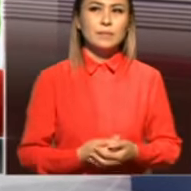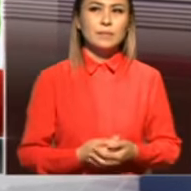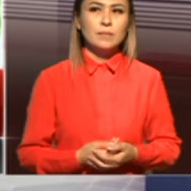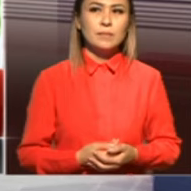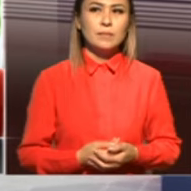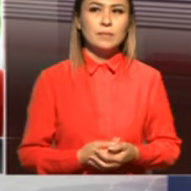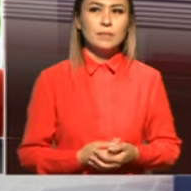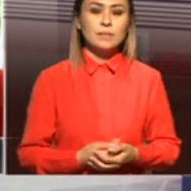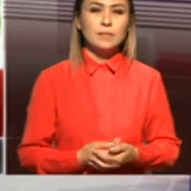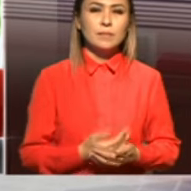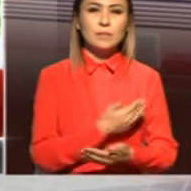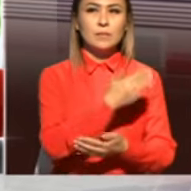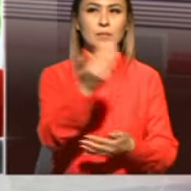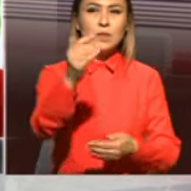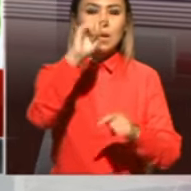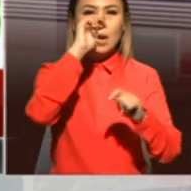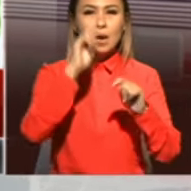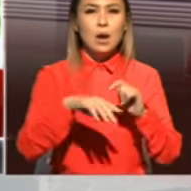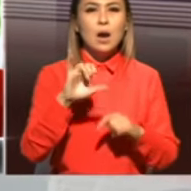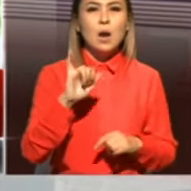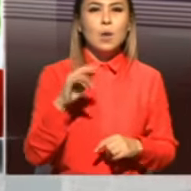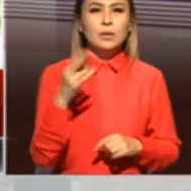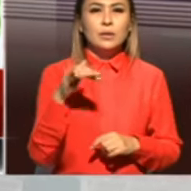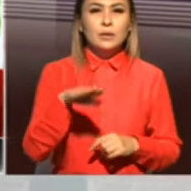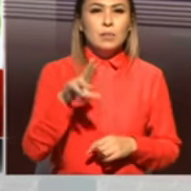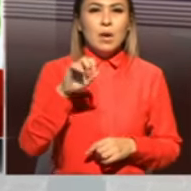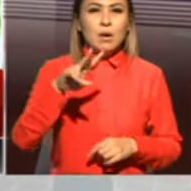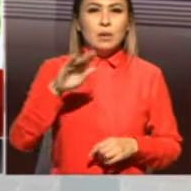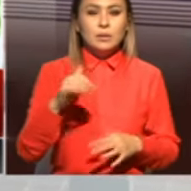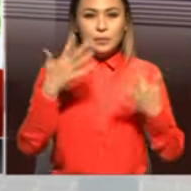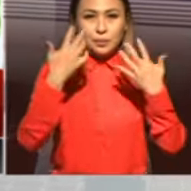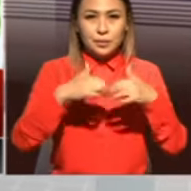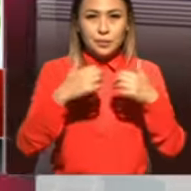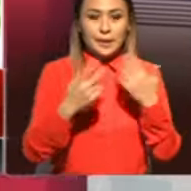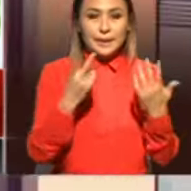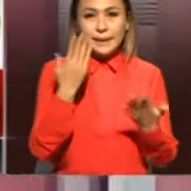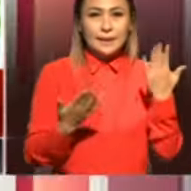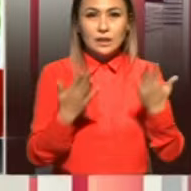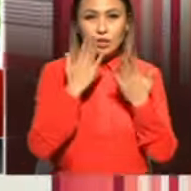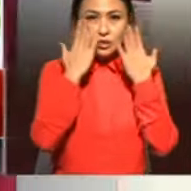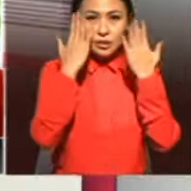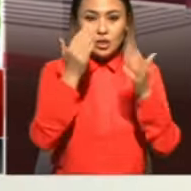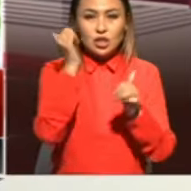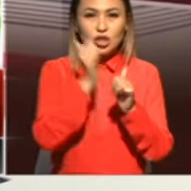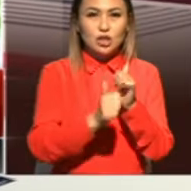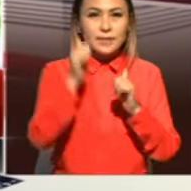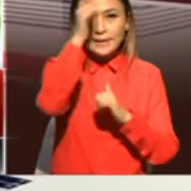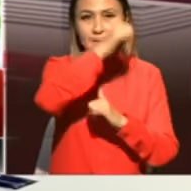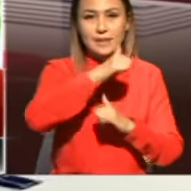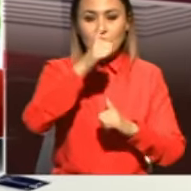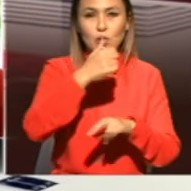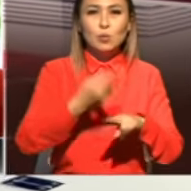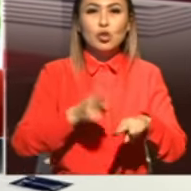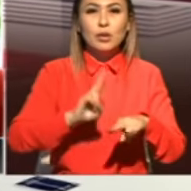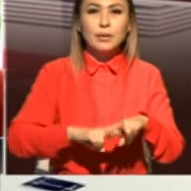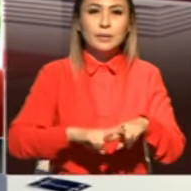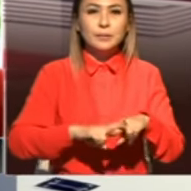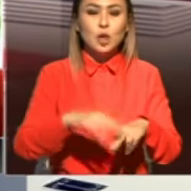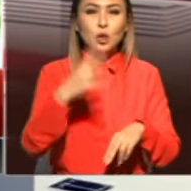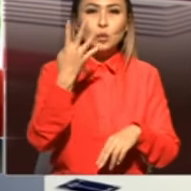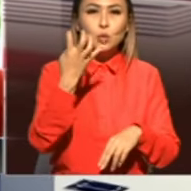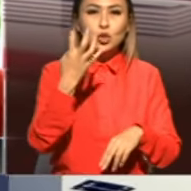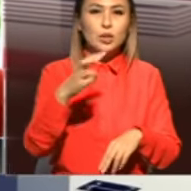сіздер жоғарғы аудитор палатасының есептерін оқсаңыздар, жыл сайын бұлар енді бізде